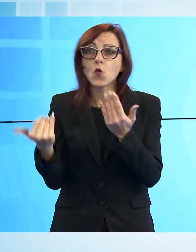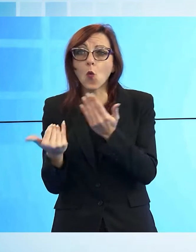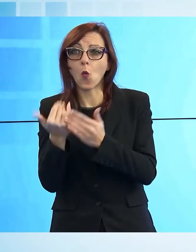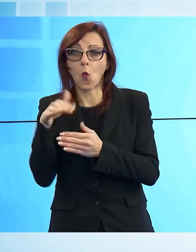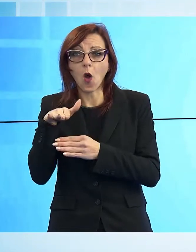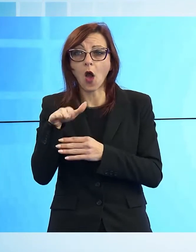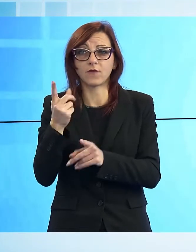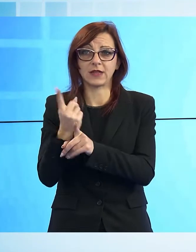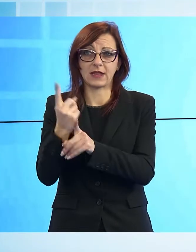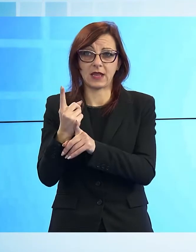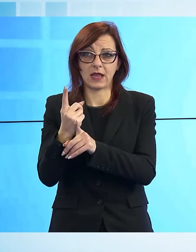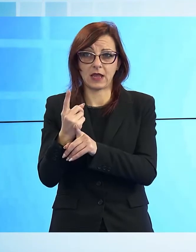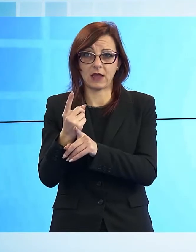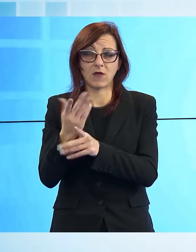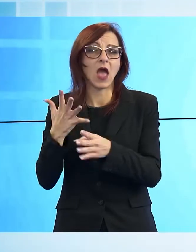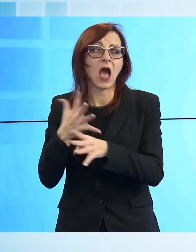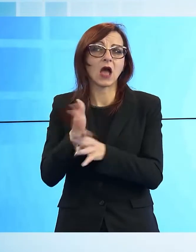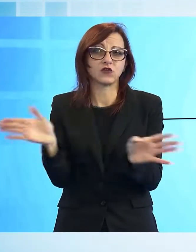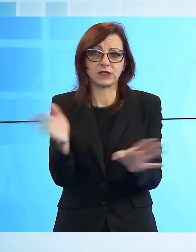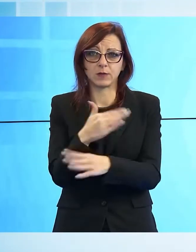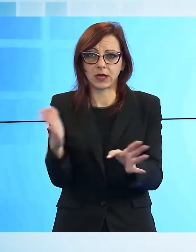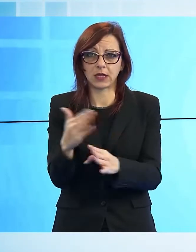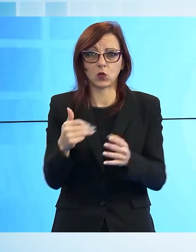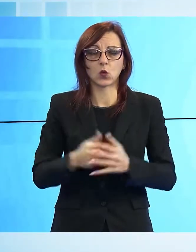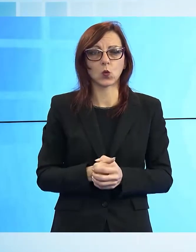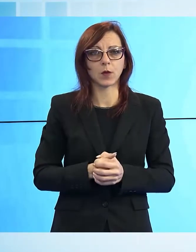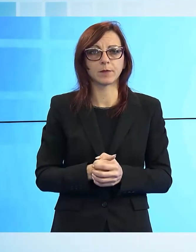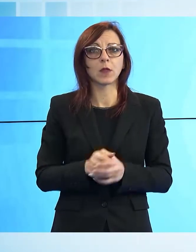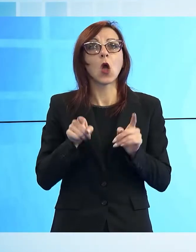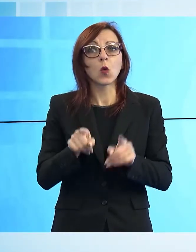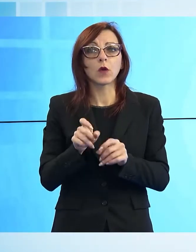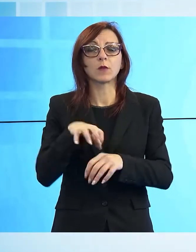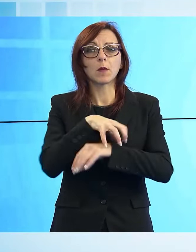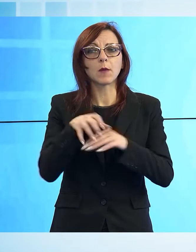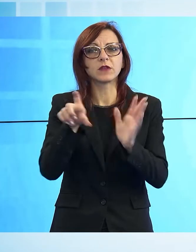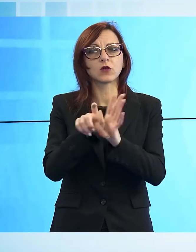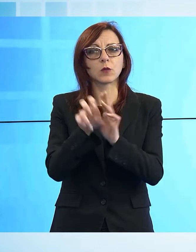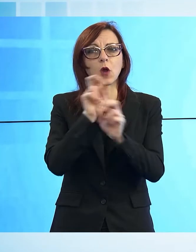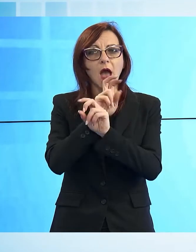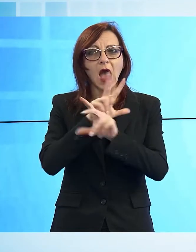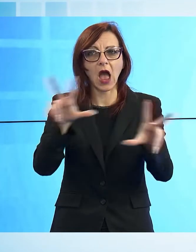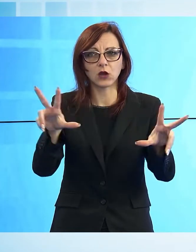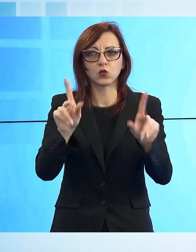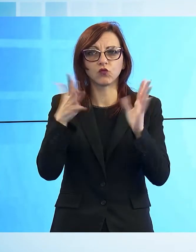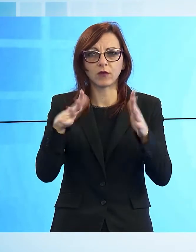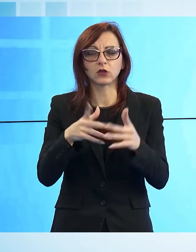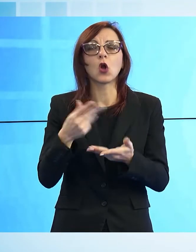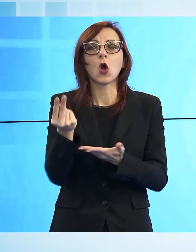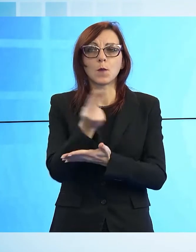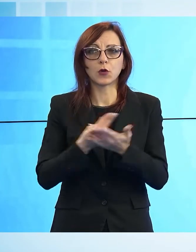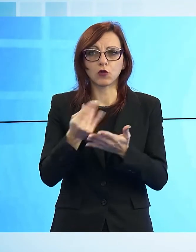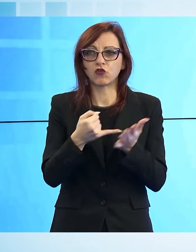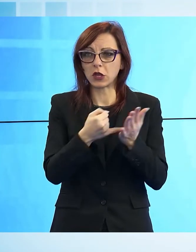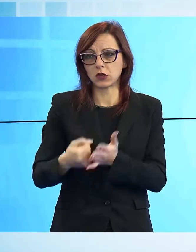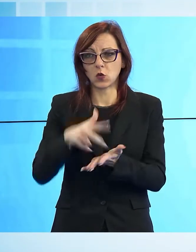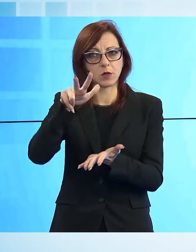maggiormente fruibili e accessibili a tutti. Questa è l'operazione annunciata dall'amministrazione comunale di Lucca, che ha approvato i progetti definitivi